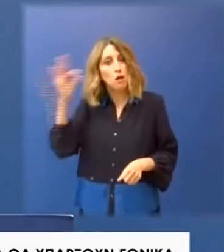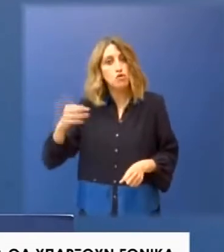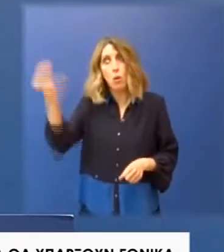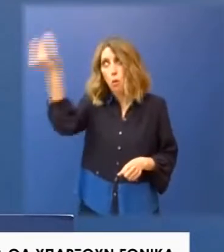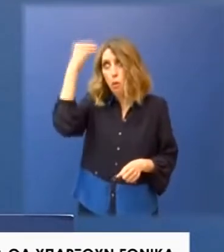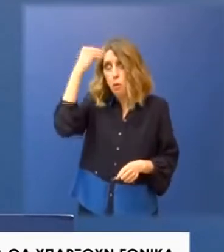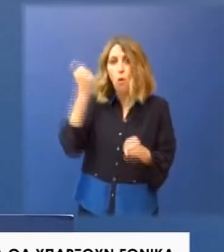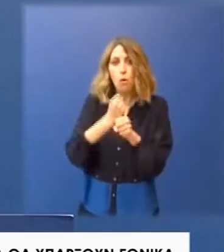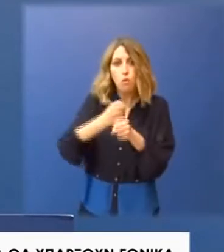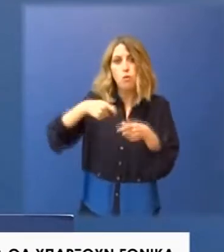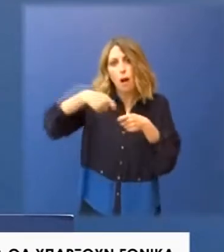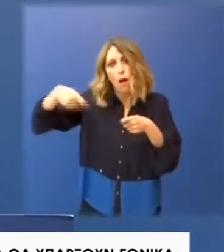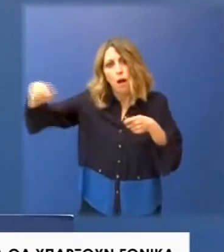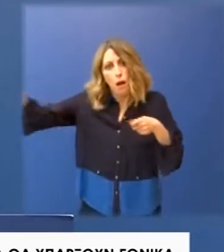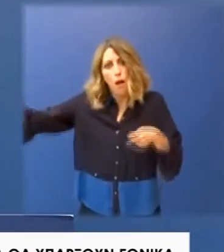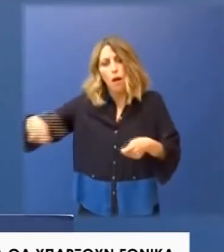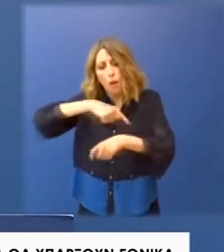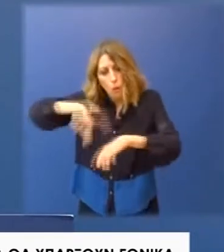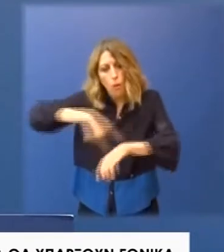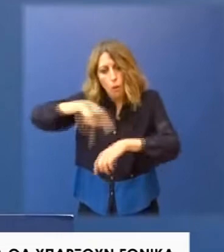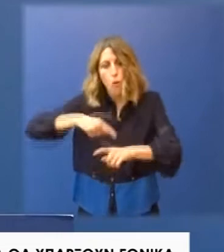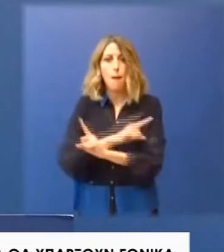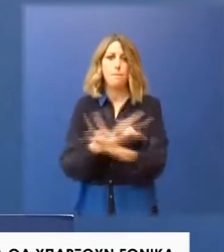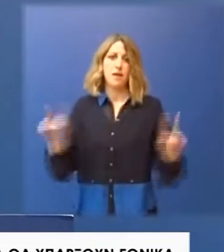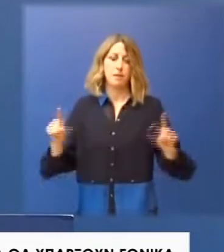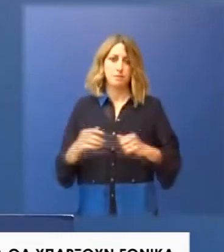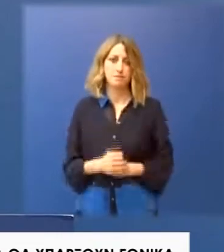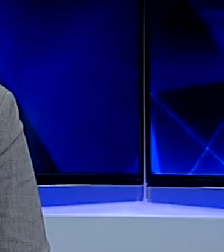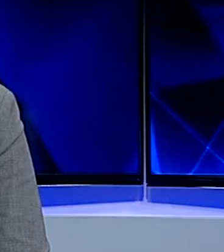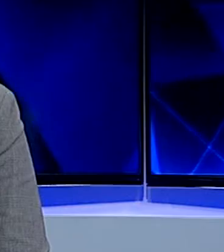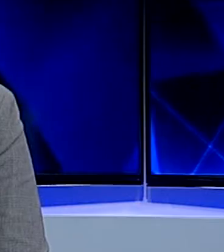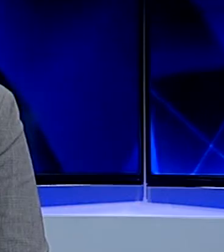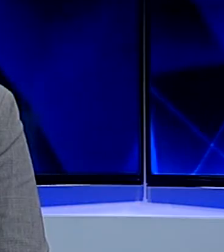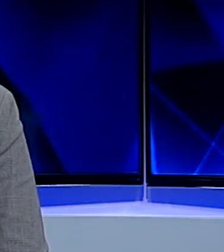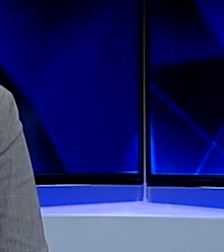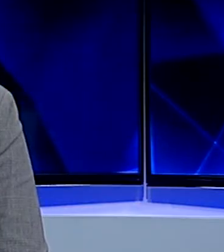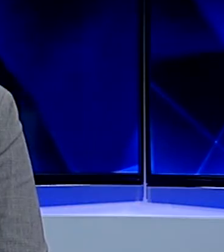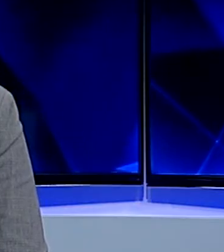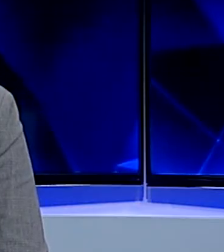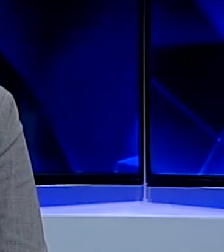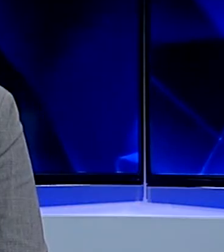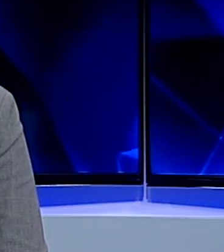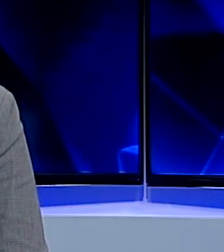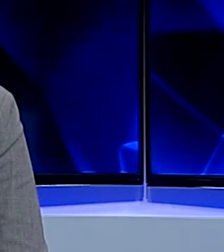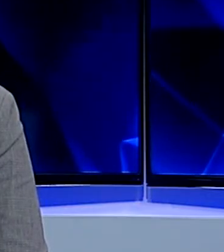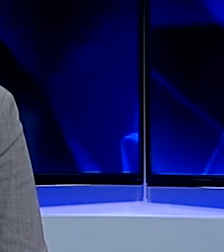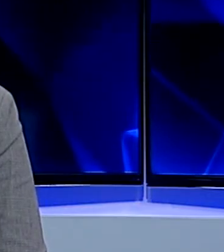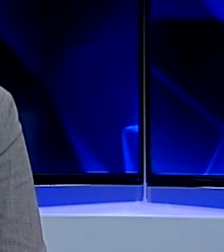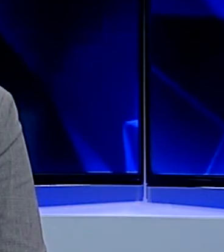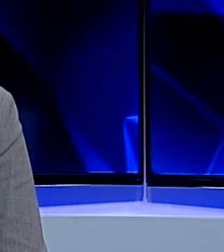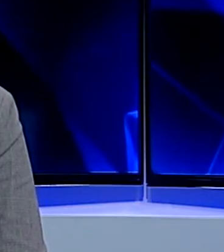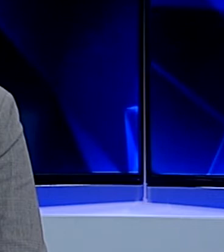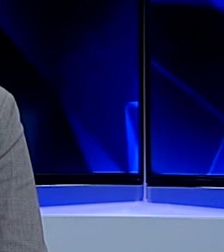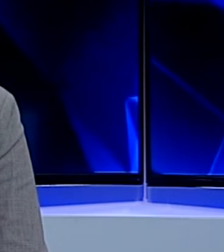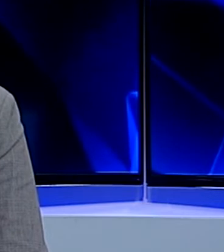Μαΐου επανέρχεται η λειτουργία στο 100% για όλους τους χώρους. Είμαστε έτοιμοι να αναλάβουμε τις ευθύνες μας,